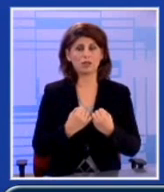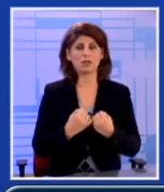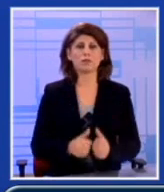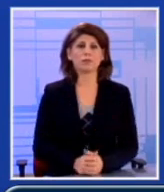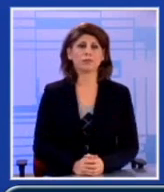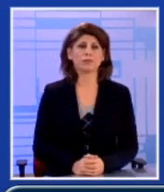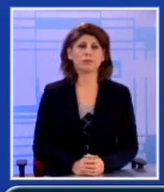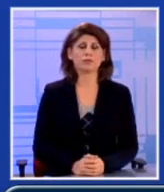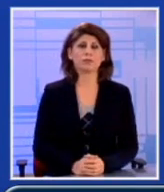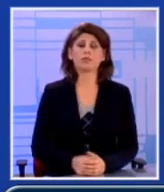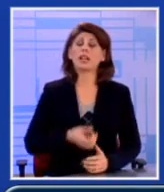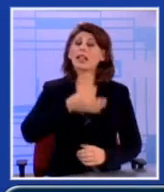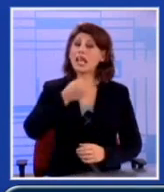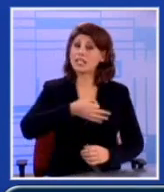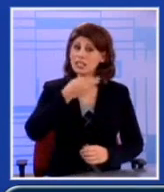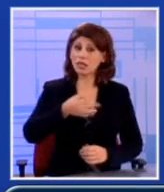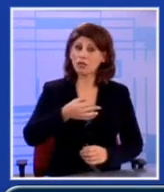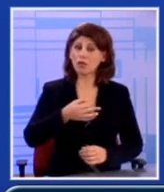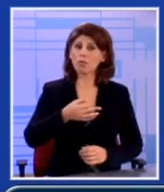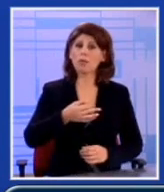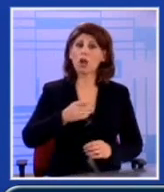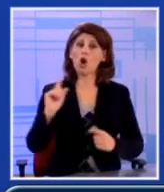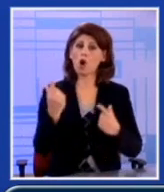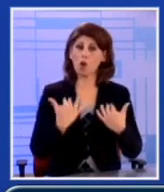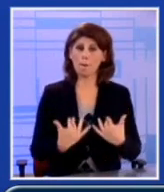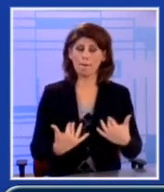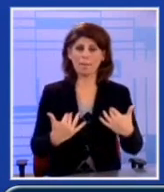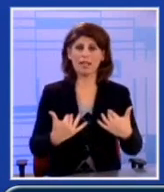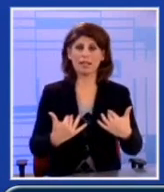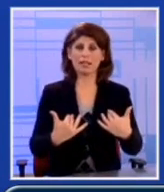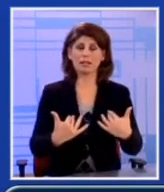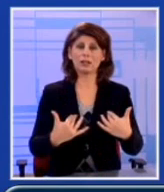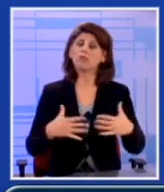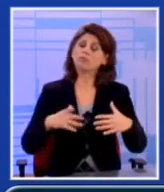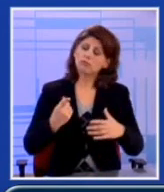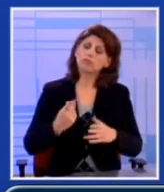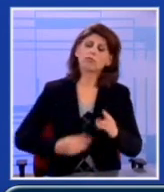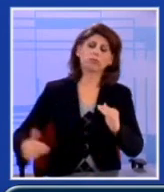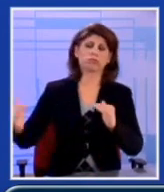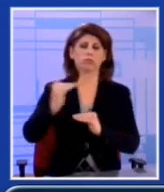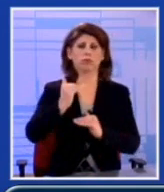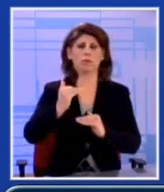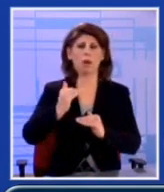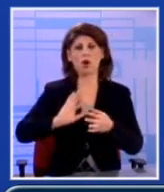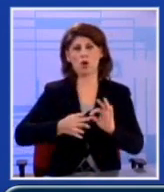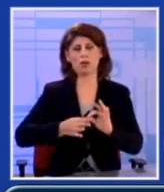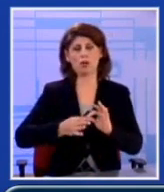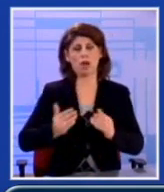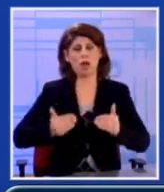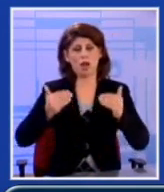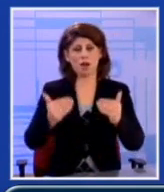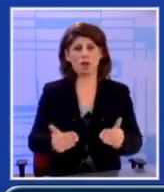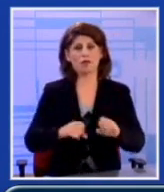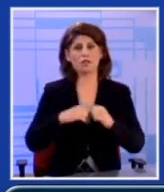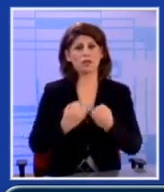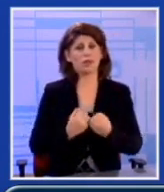συνεδρίαση, να εισηγηθούμε δηλαδή στην Ολομέλεια ως κυρίαρχο όργανο την αναβολή της συνεδρίασης για να είναι